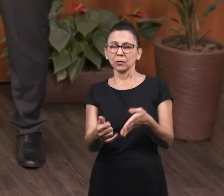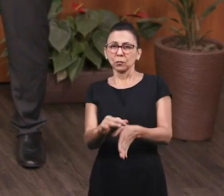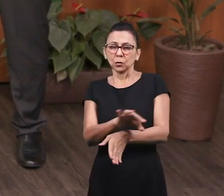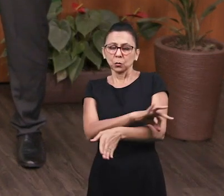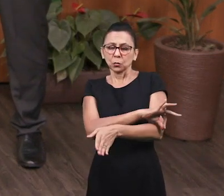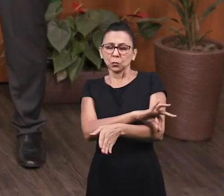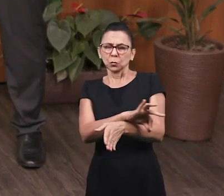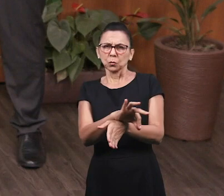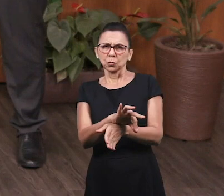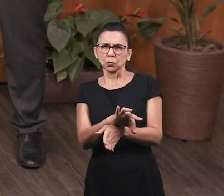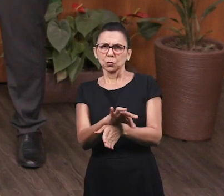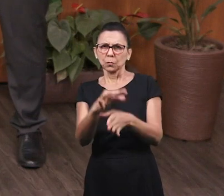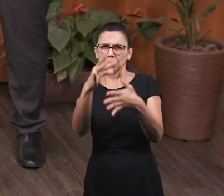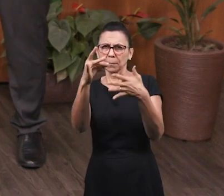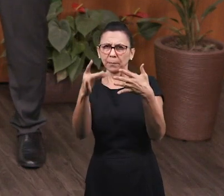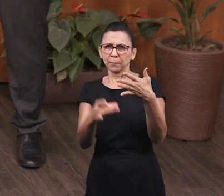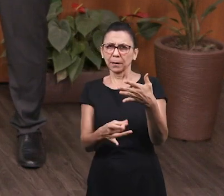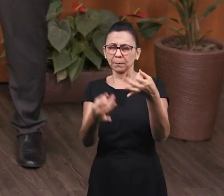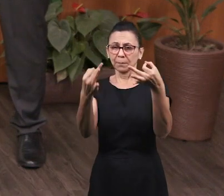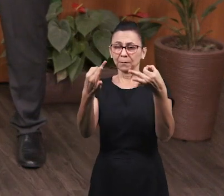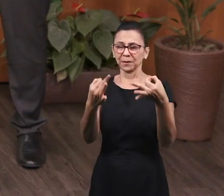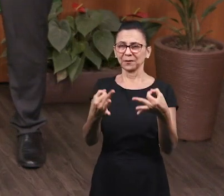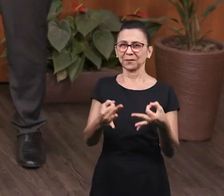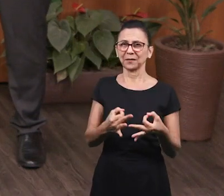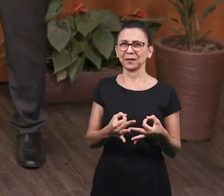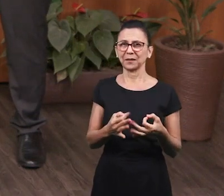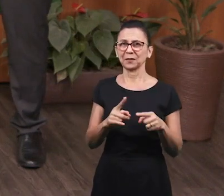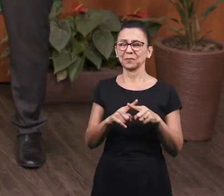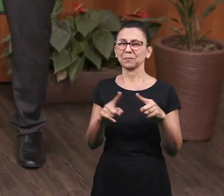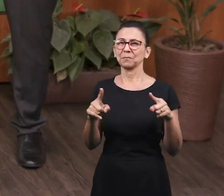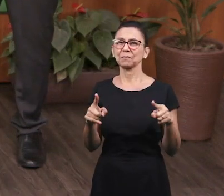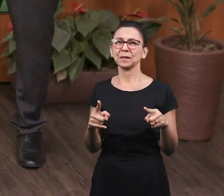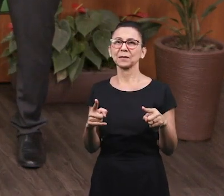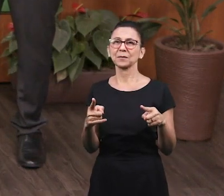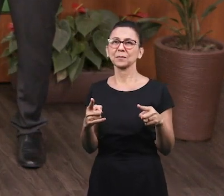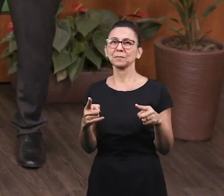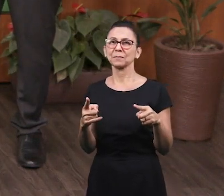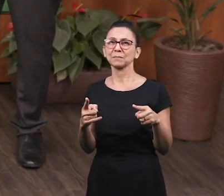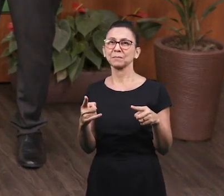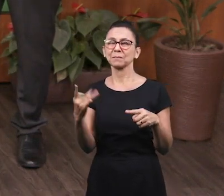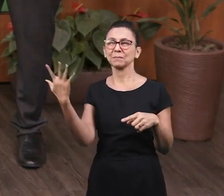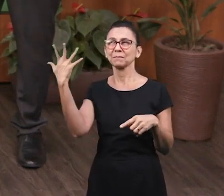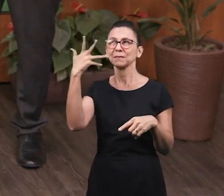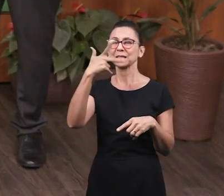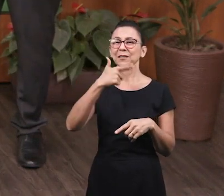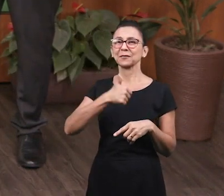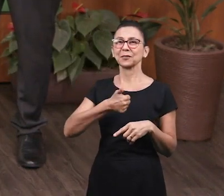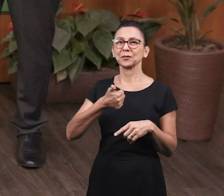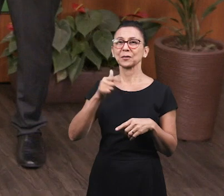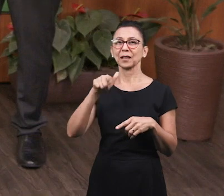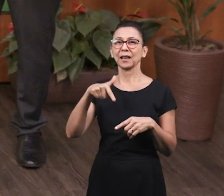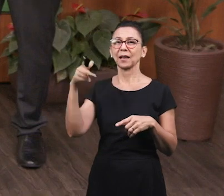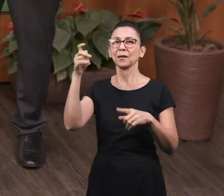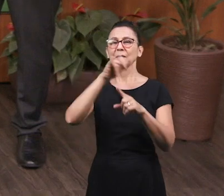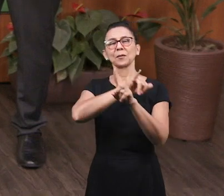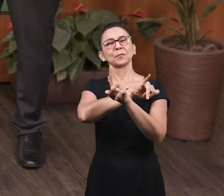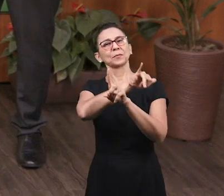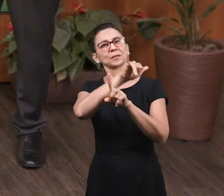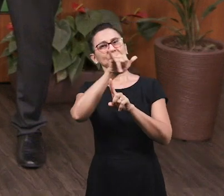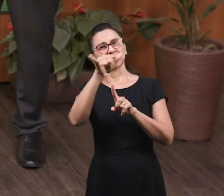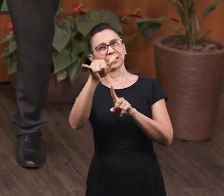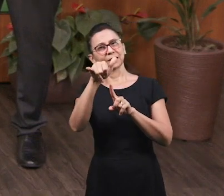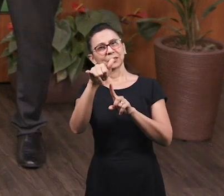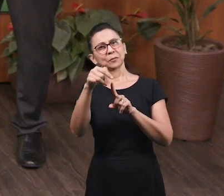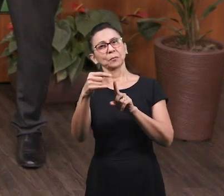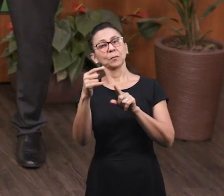yeux comme une curiosité. Mais le plus notable, c'est le prophétique qui pointait vers le